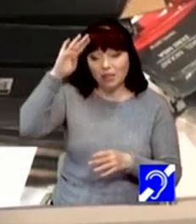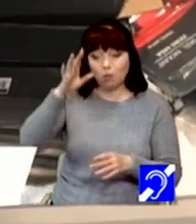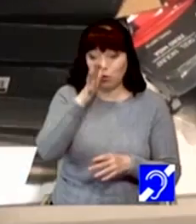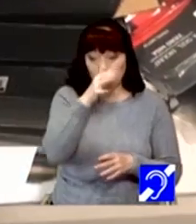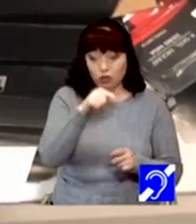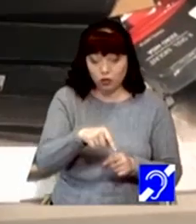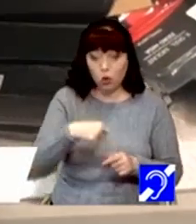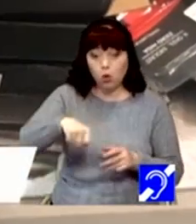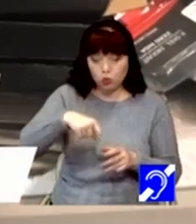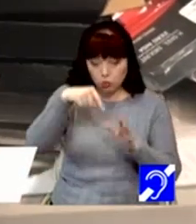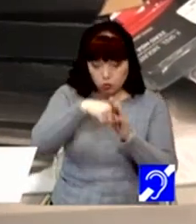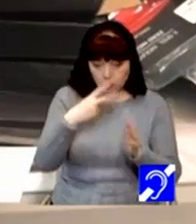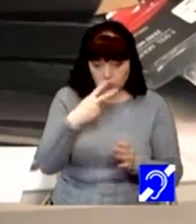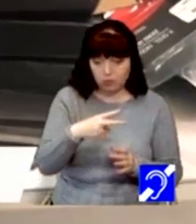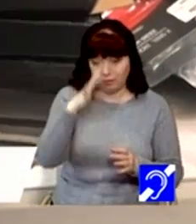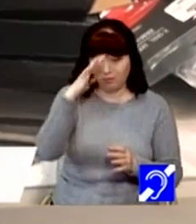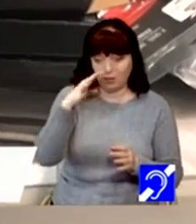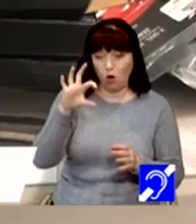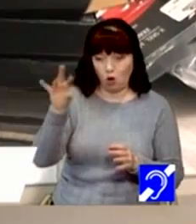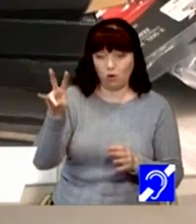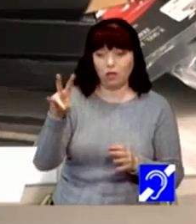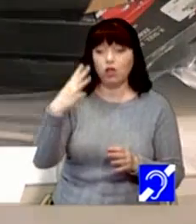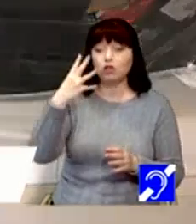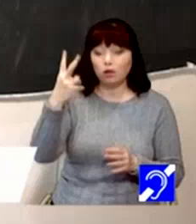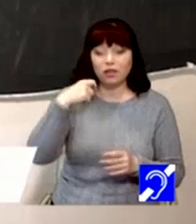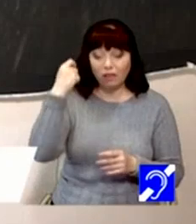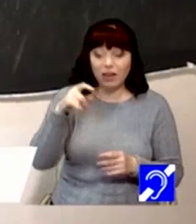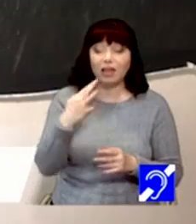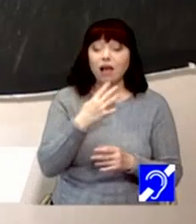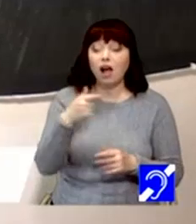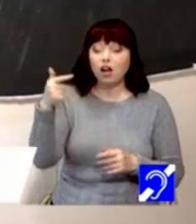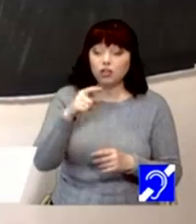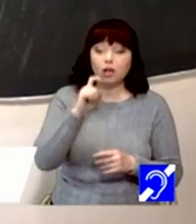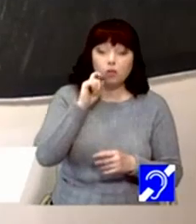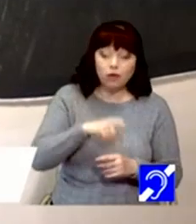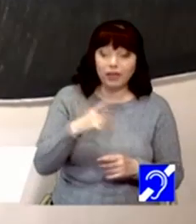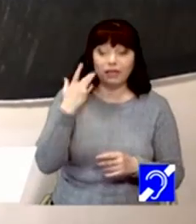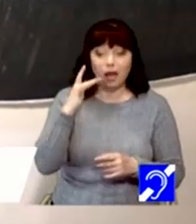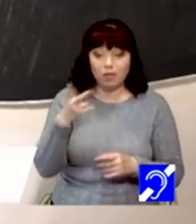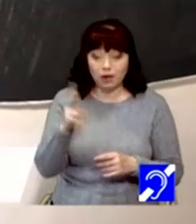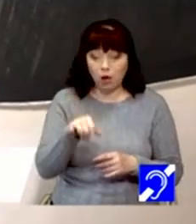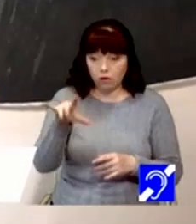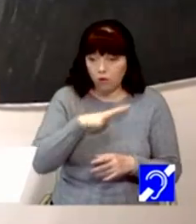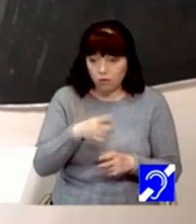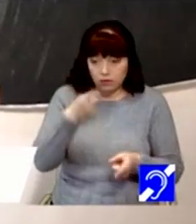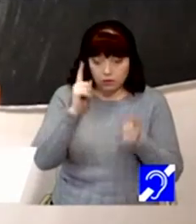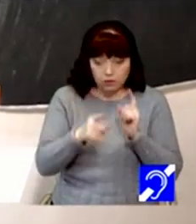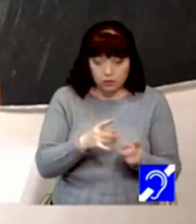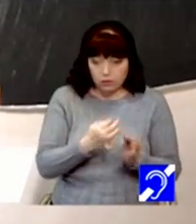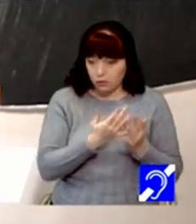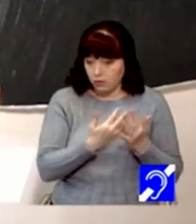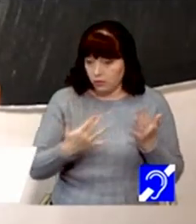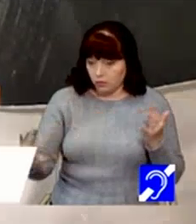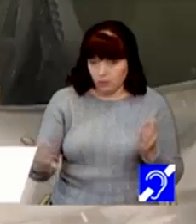în valizele unui bărbat de 42 de ani cu cetățenie ucraineană și american a fost găsit un adevărat Arsenal Vest